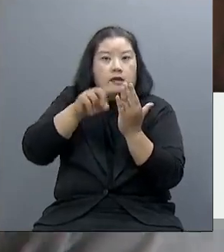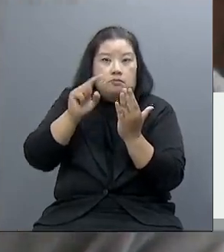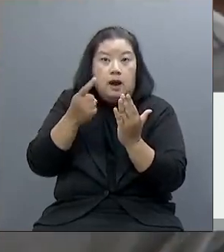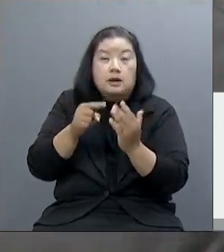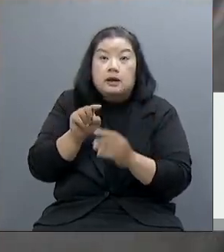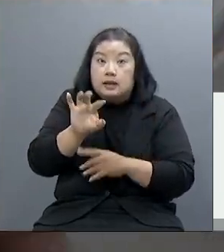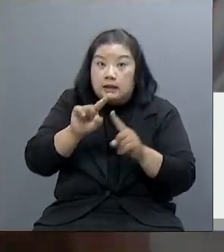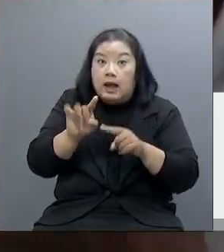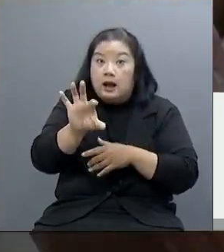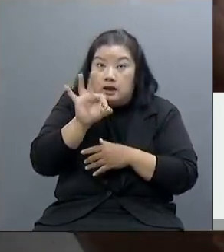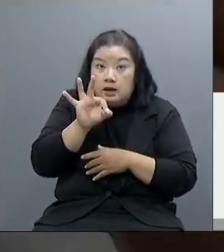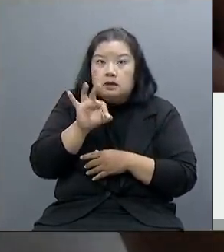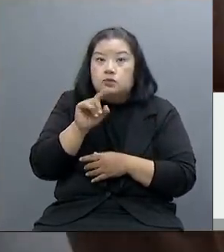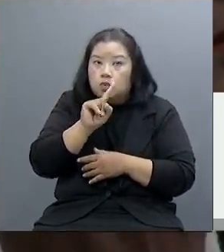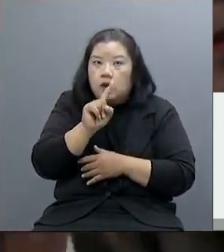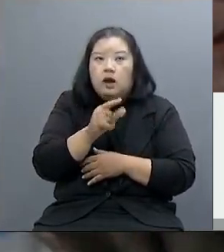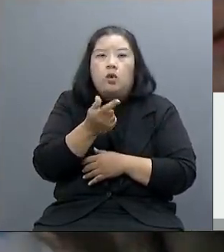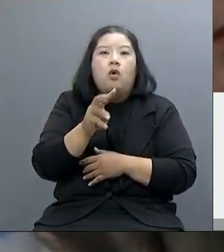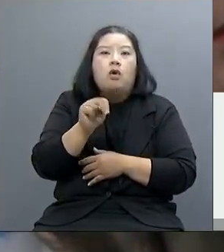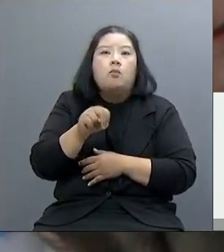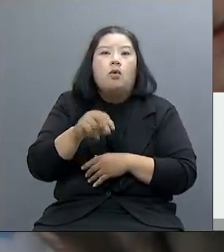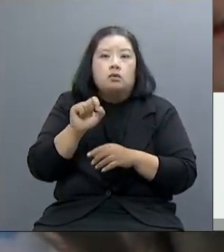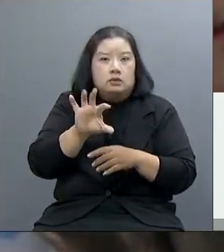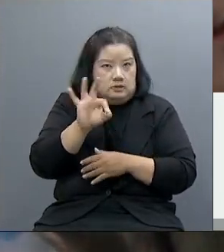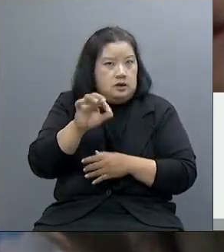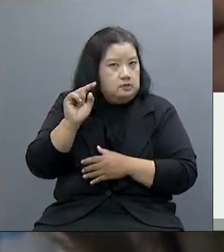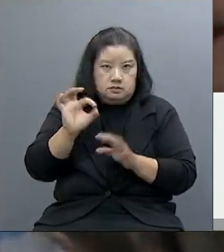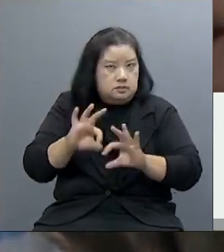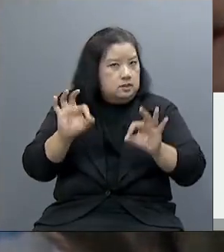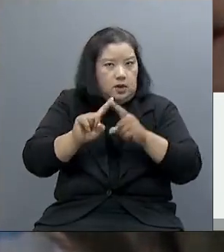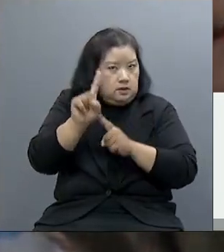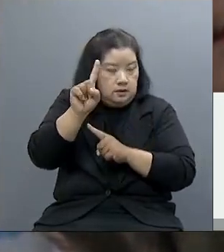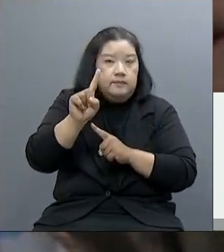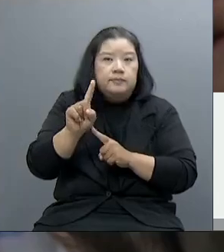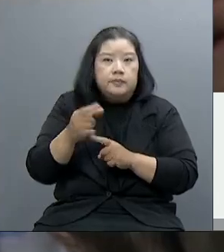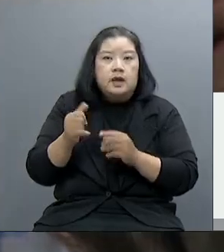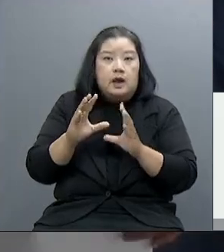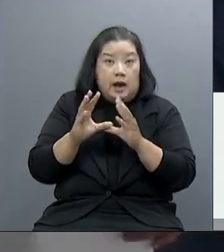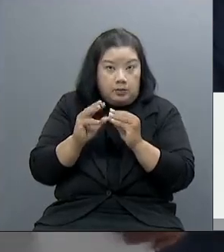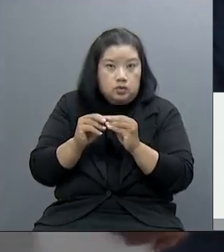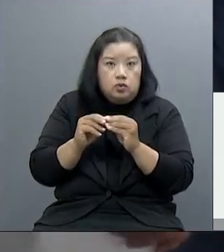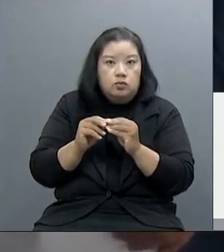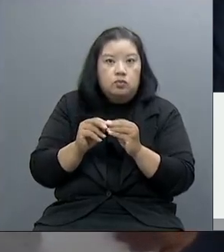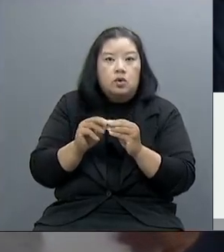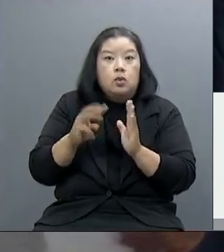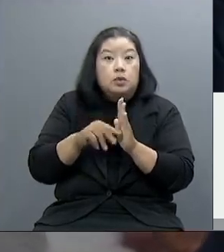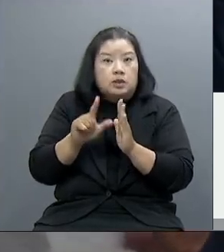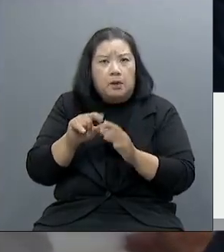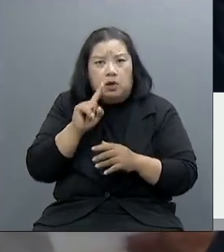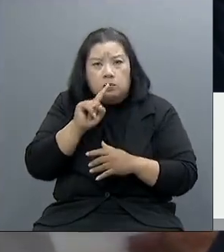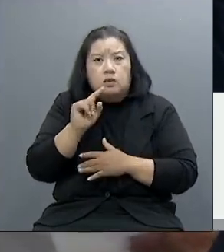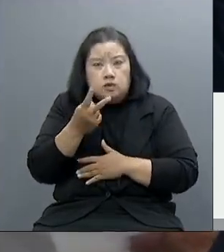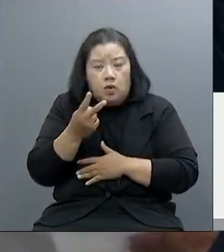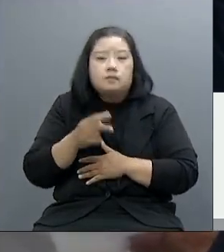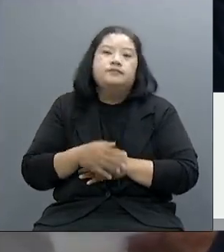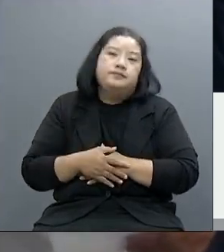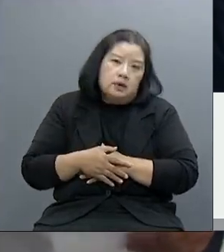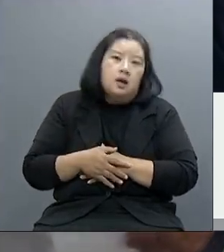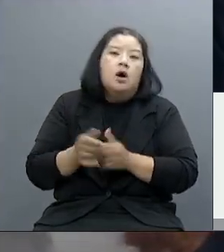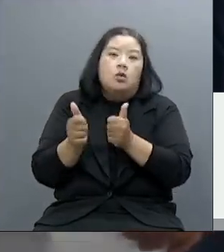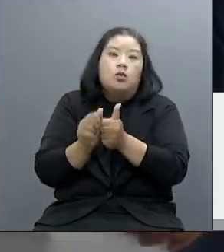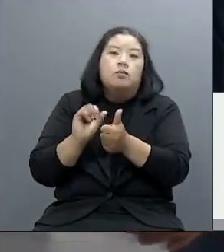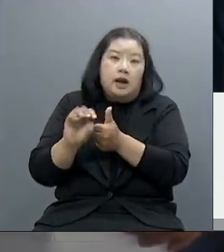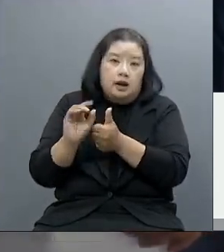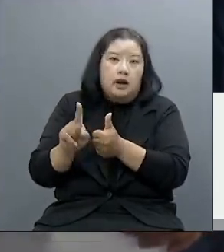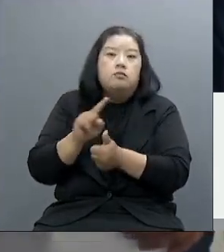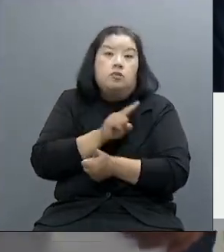คณะรัฐมนตรีเป็นหลักในการพิจารณาและมีการประชุมคณะกรรมการวิสามัญแล้ว2ครั้งที่ปรึกษาสมาคมรักทะเลไทย